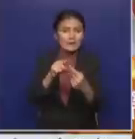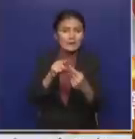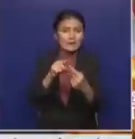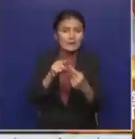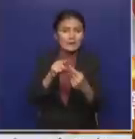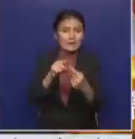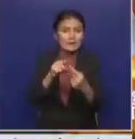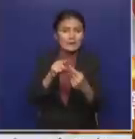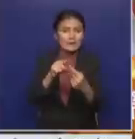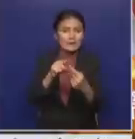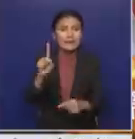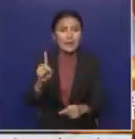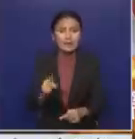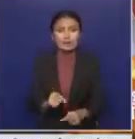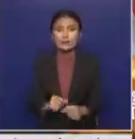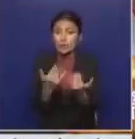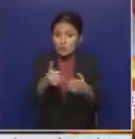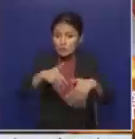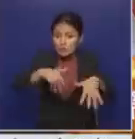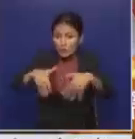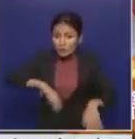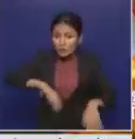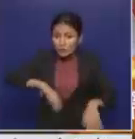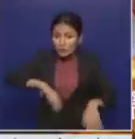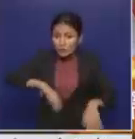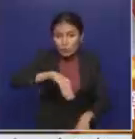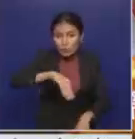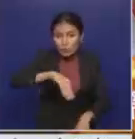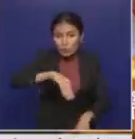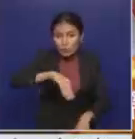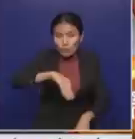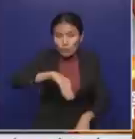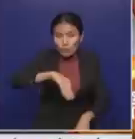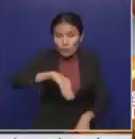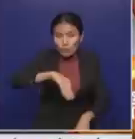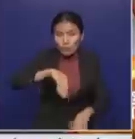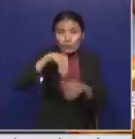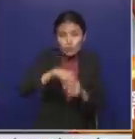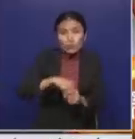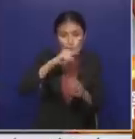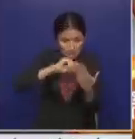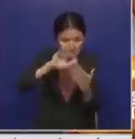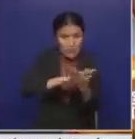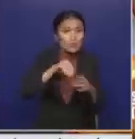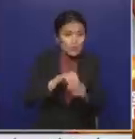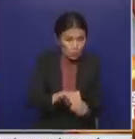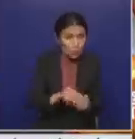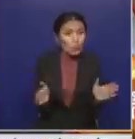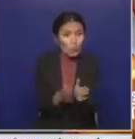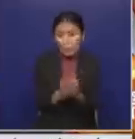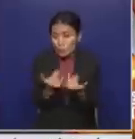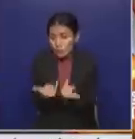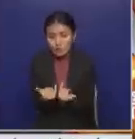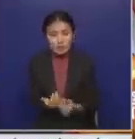ประเทศนี้ต่อไปทุกวันนี้คนที่คลิป